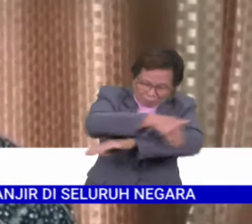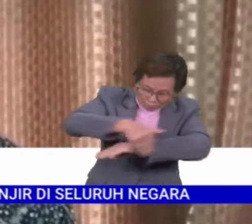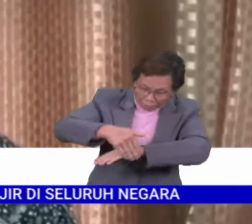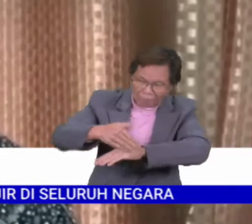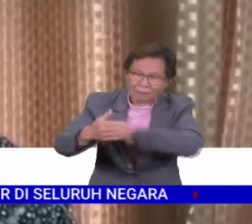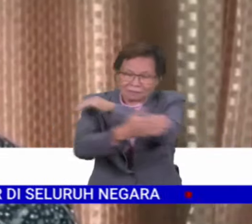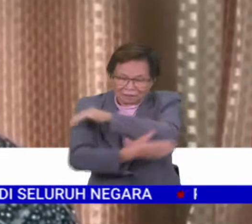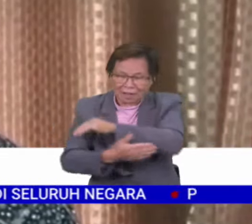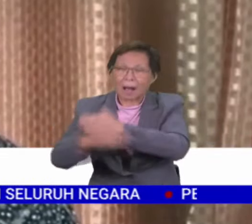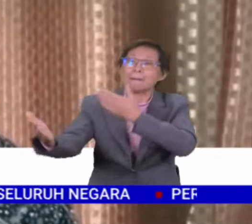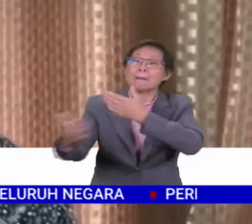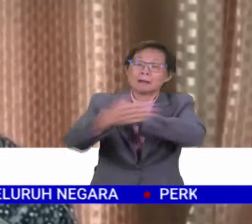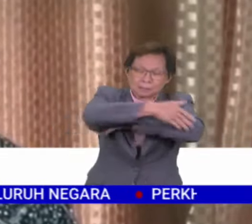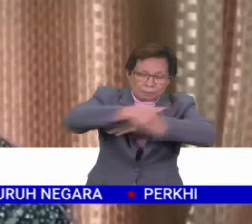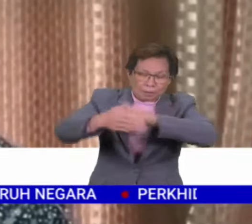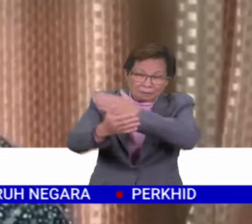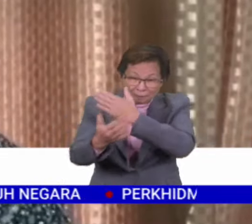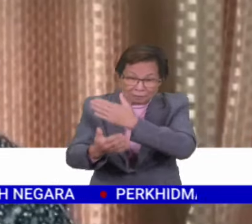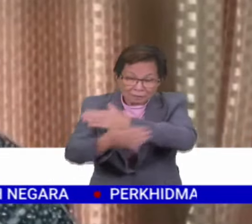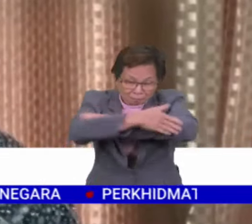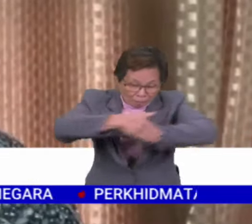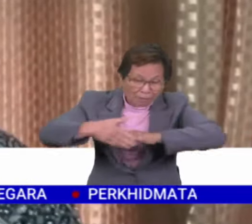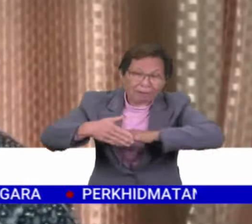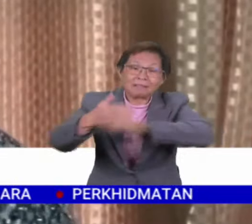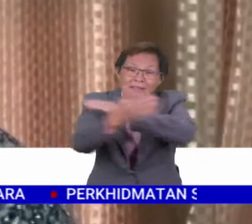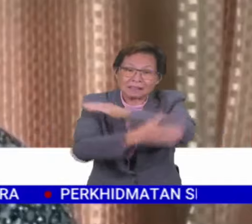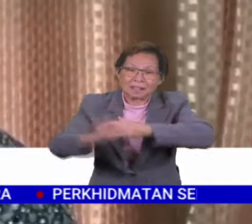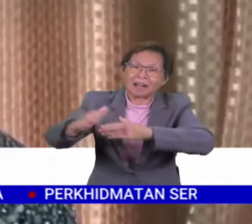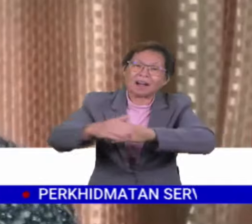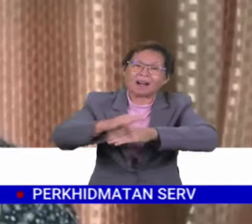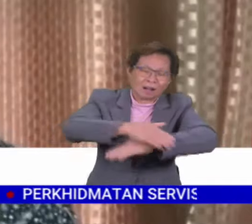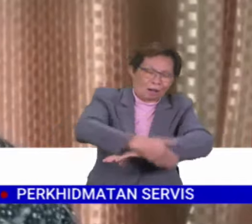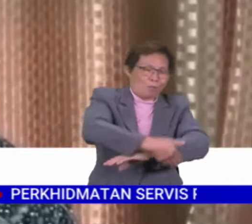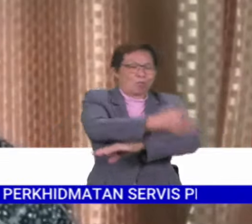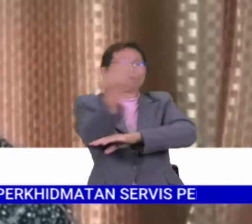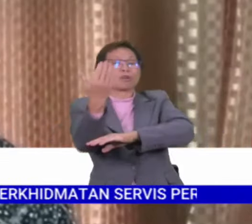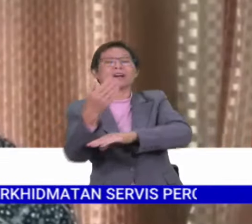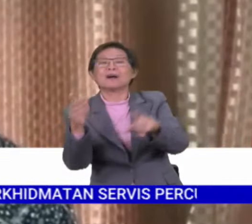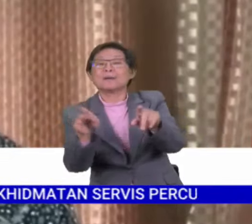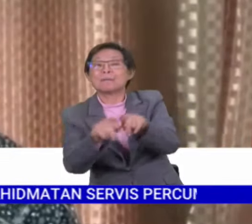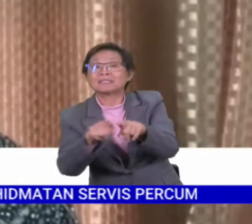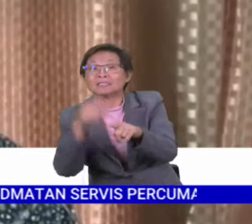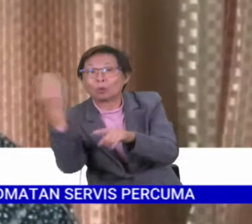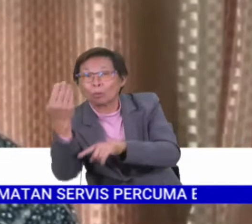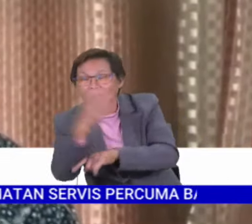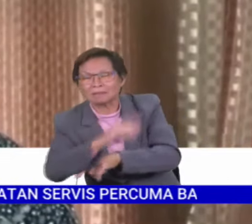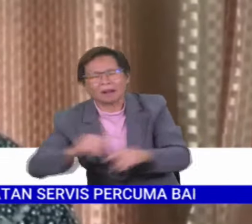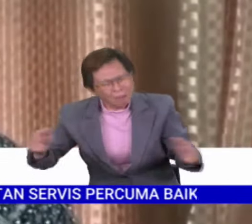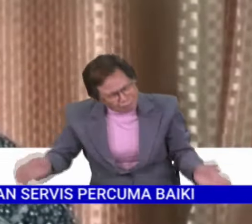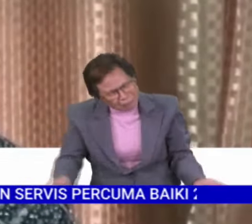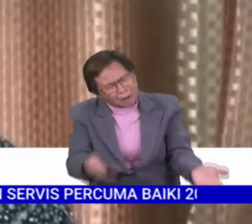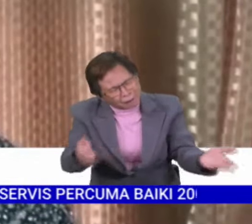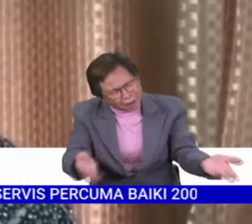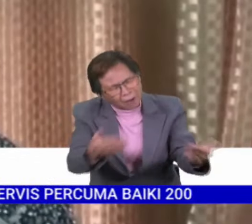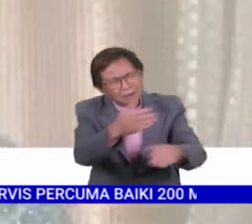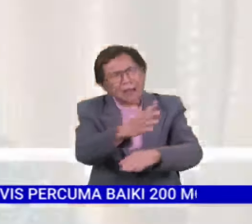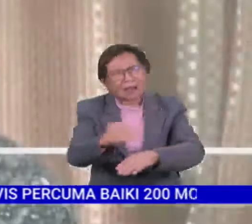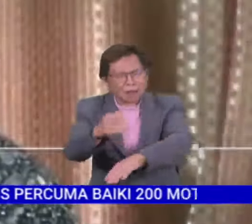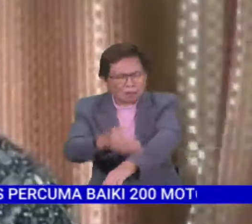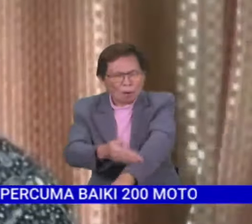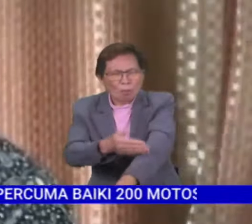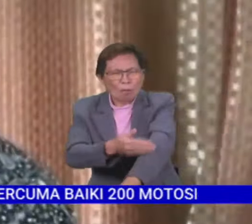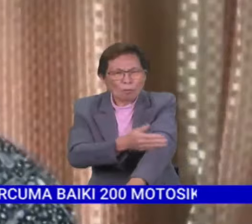yang kembali beroperasi terbuka secara normal kini dapat digalakkan,